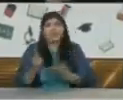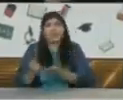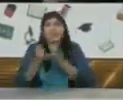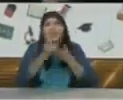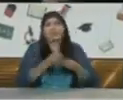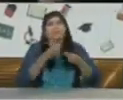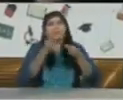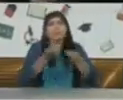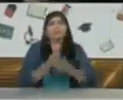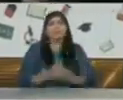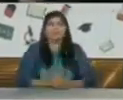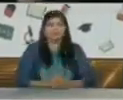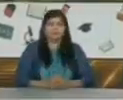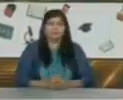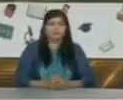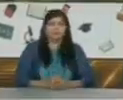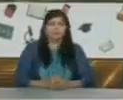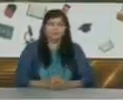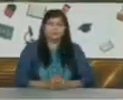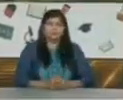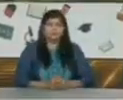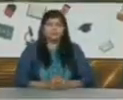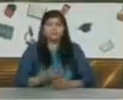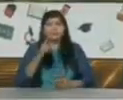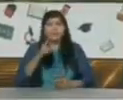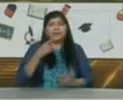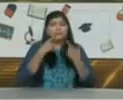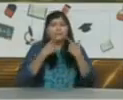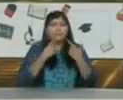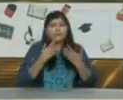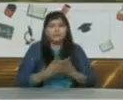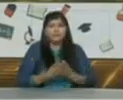आएगा, बहुत काम आएगा। एक काम करिएगा,